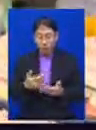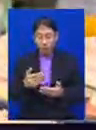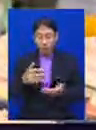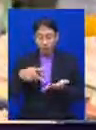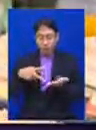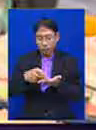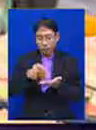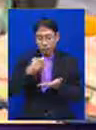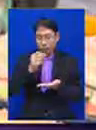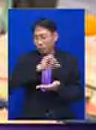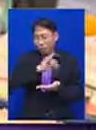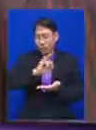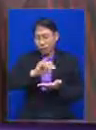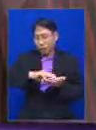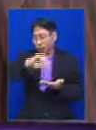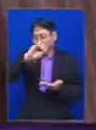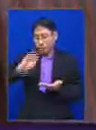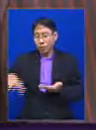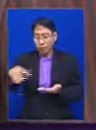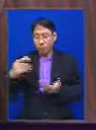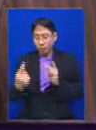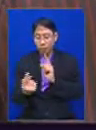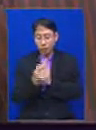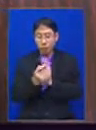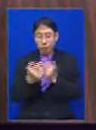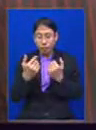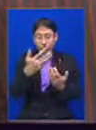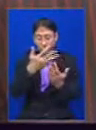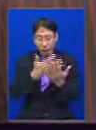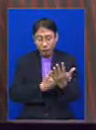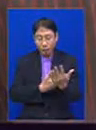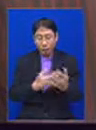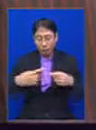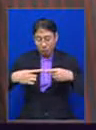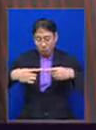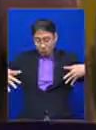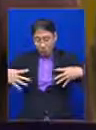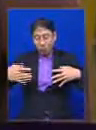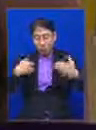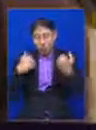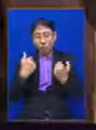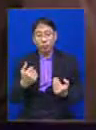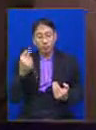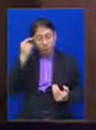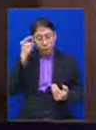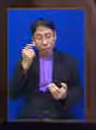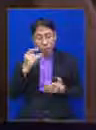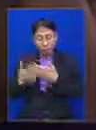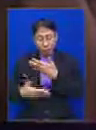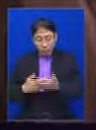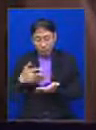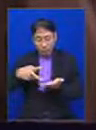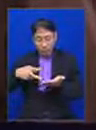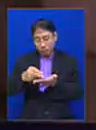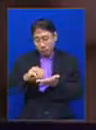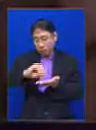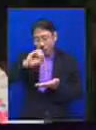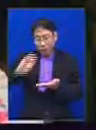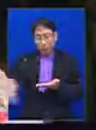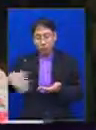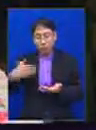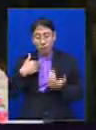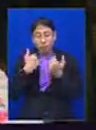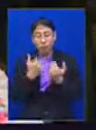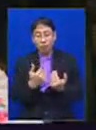อนผู้ค้าตัวปลอมออกจากระบบหากพบว่าเลขทะเบียนของผู้ค้าไม่ตรงกันกับเลขหน้าสลากผู้ค้านั้นจะถูกตัดสิทธิ์ทันทีพ